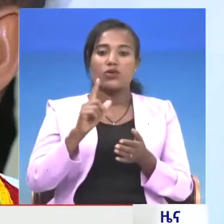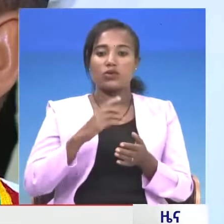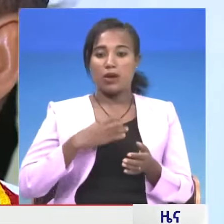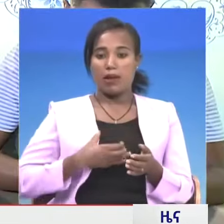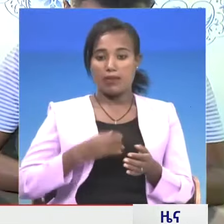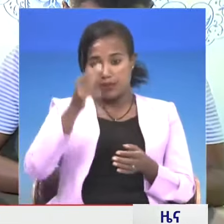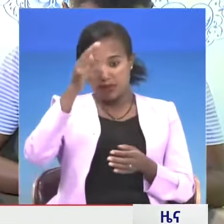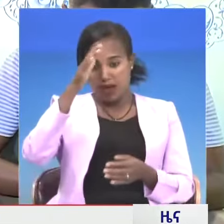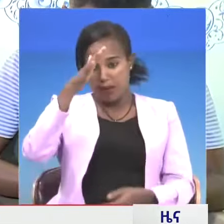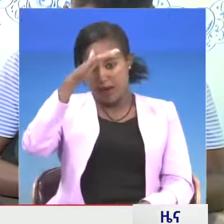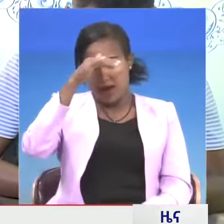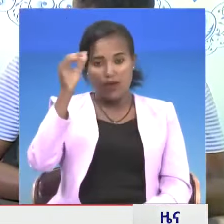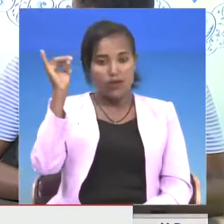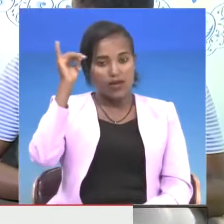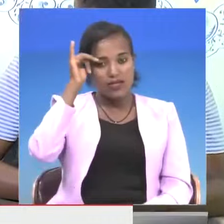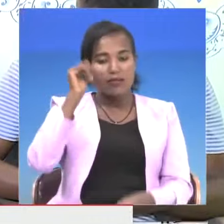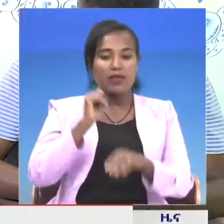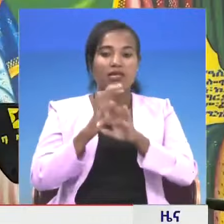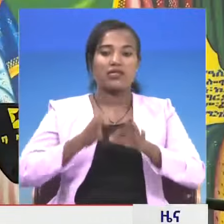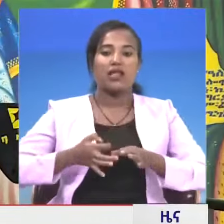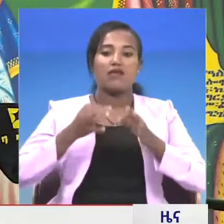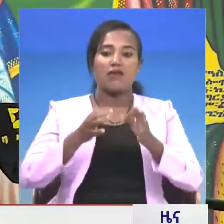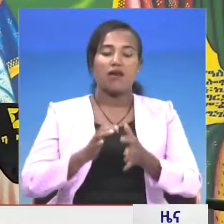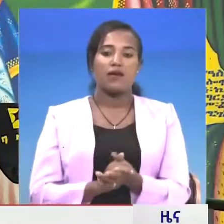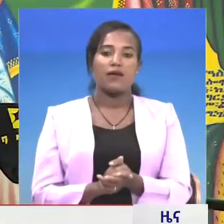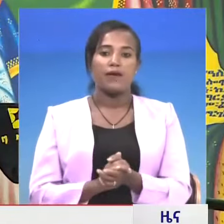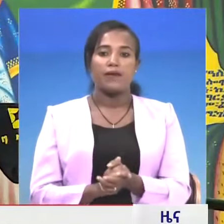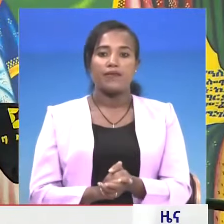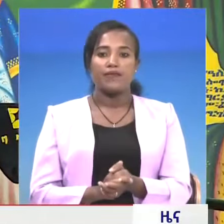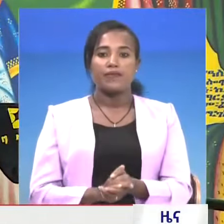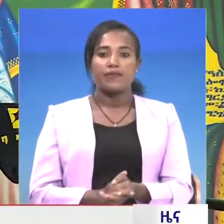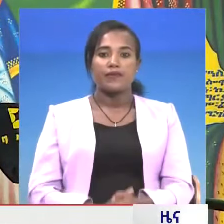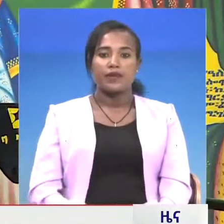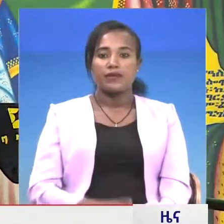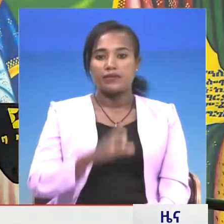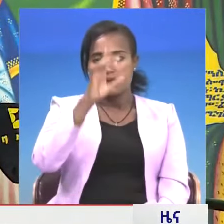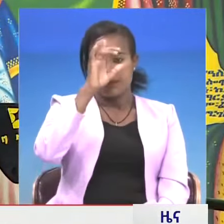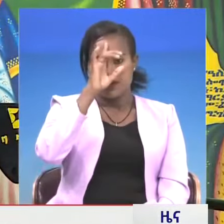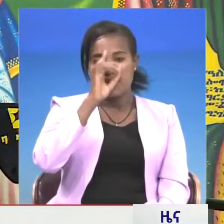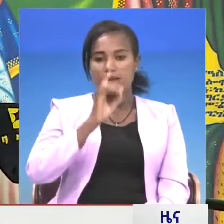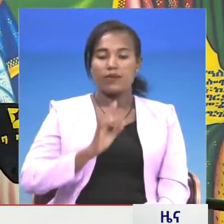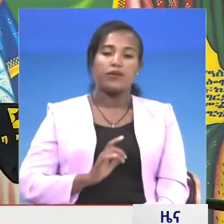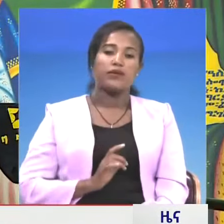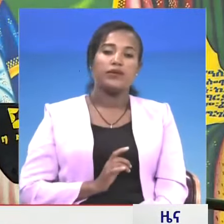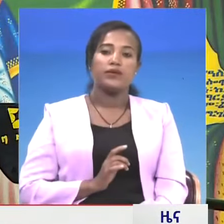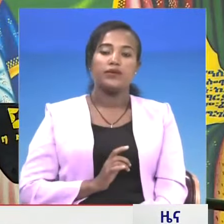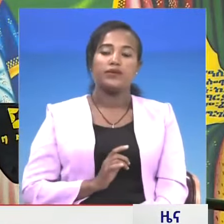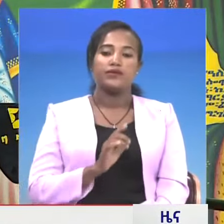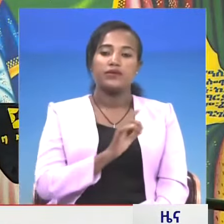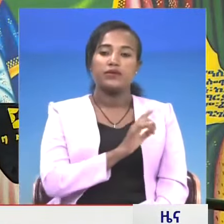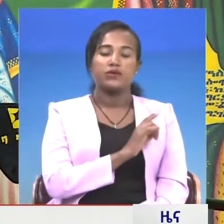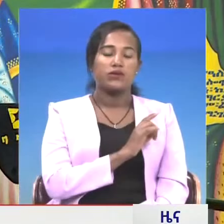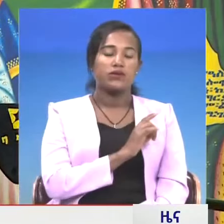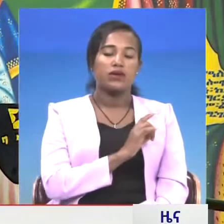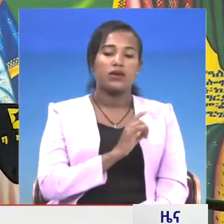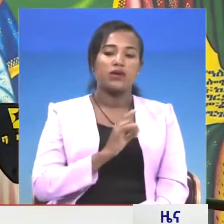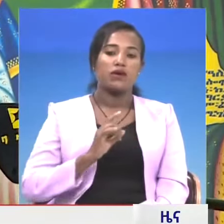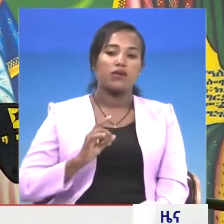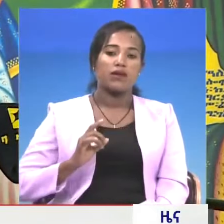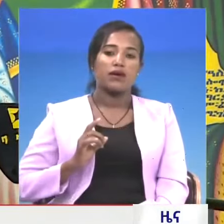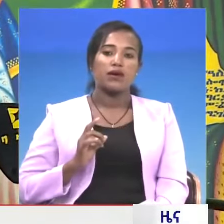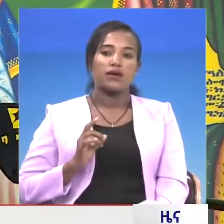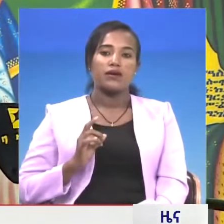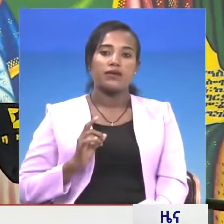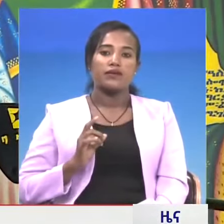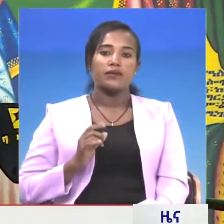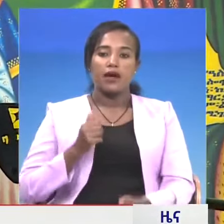ዮሐንስ እንኳን አደረሳችሁ መልእክት አስተላልፈዋል። በስመ አብ ወወልድ ወመንፈስ ቅዱስ አሐዱ